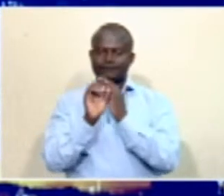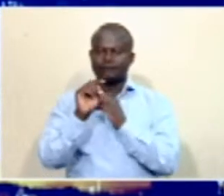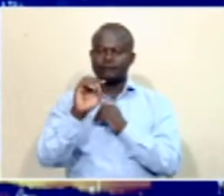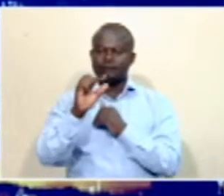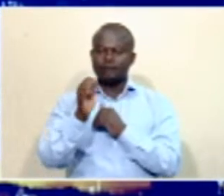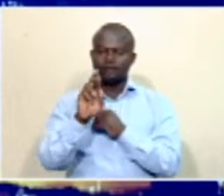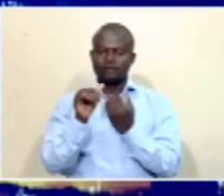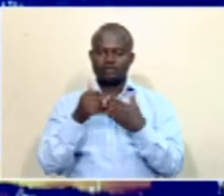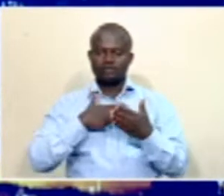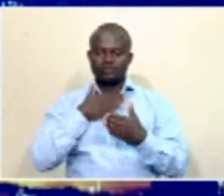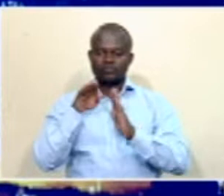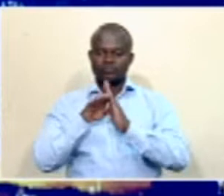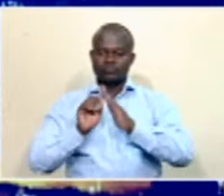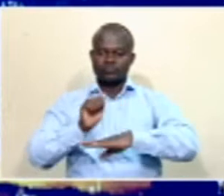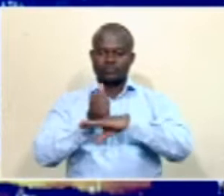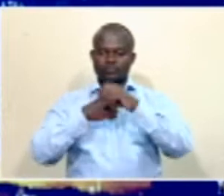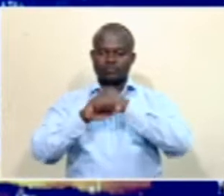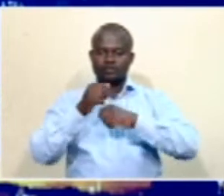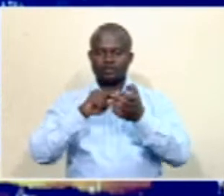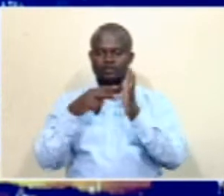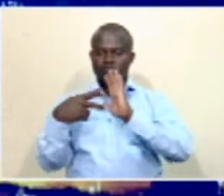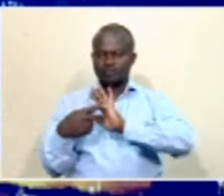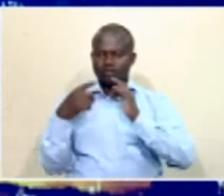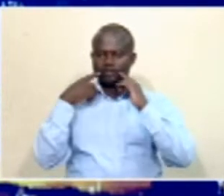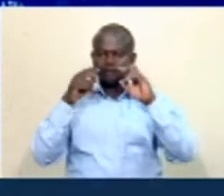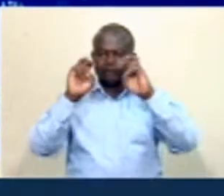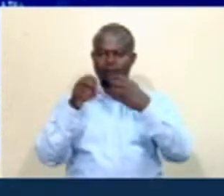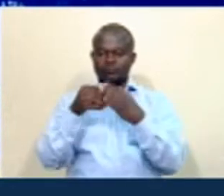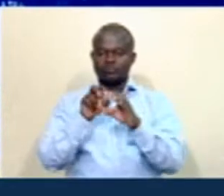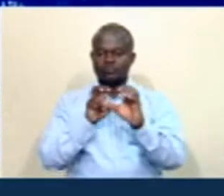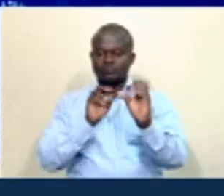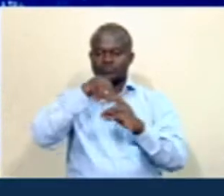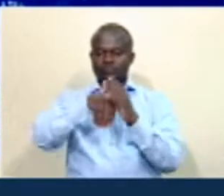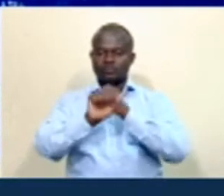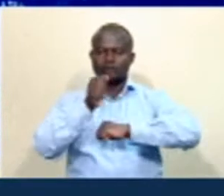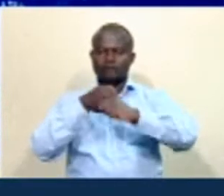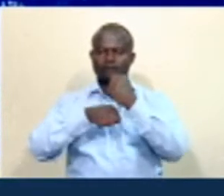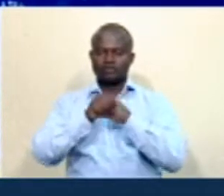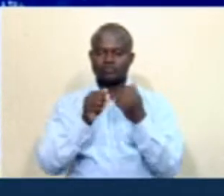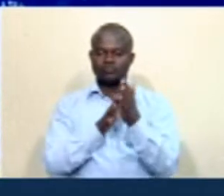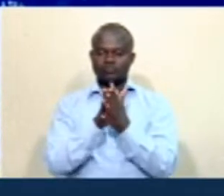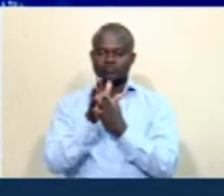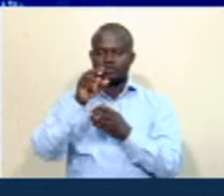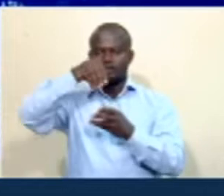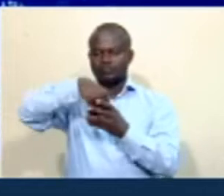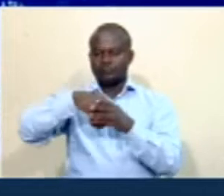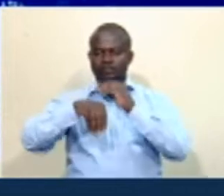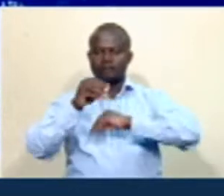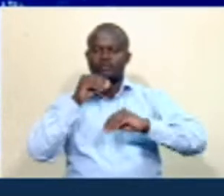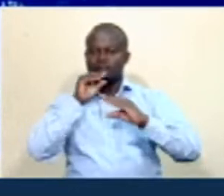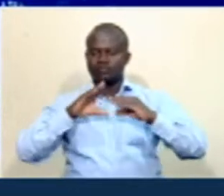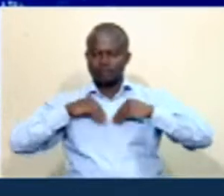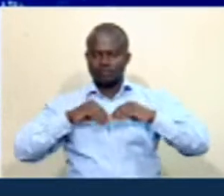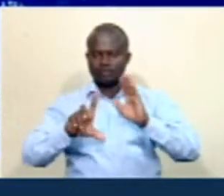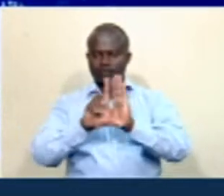bo barishimira gahunda bashyiriweho ibikorwa by'imishinga bavuga yuko rero yabavanye mu bikorwa byo kwishora mu bucuruzi